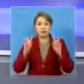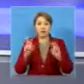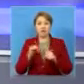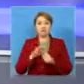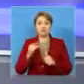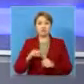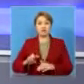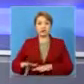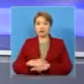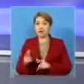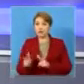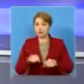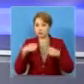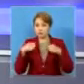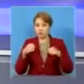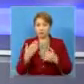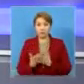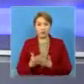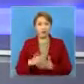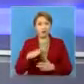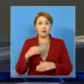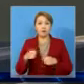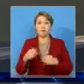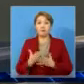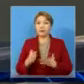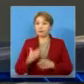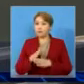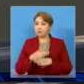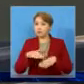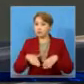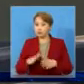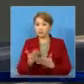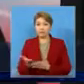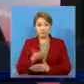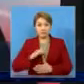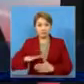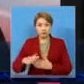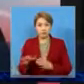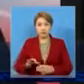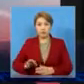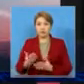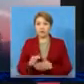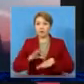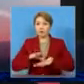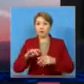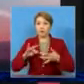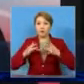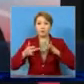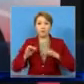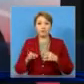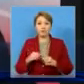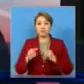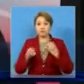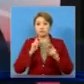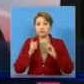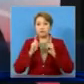«Центральная Азия готова к торговле». Центр международной торговли поделился результатами нашей страны в этой области и провел онлайн-совещание.